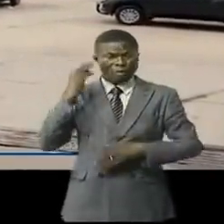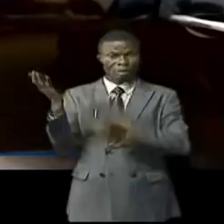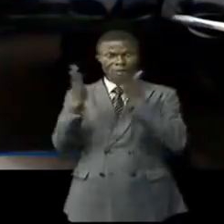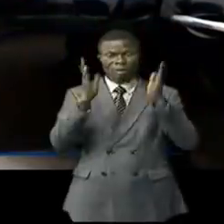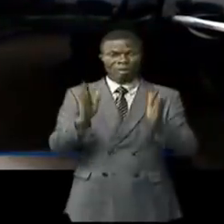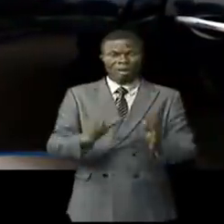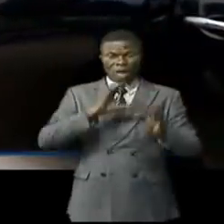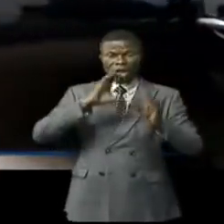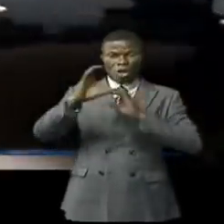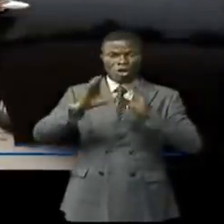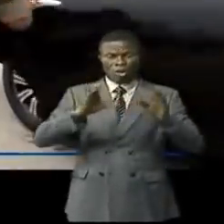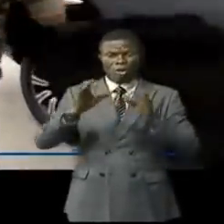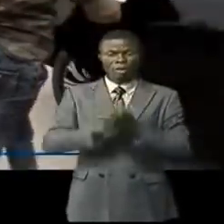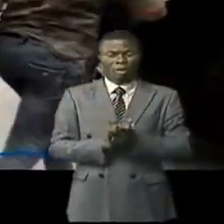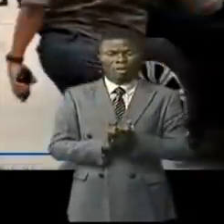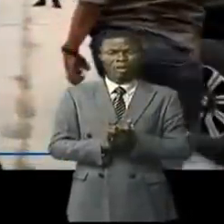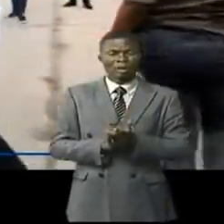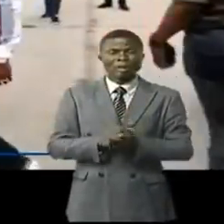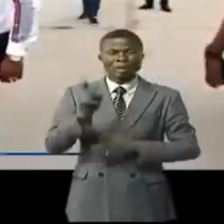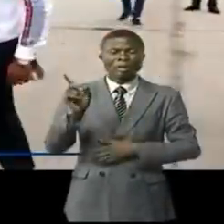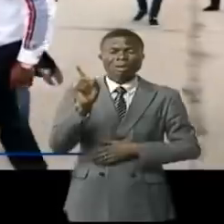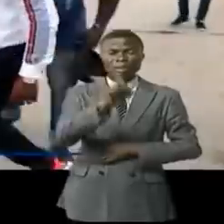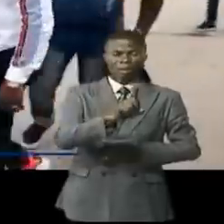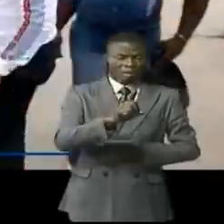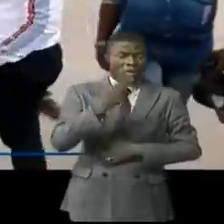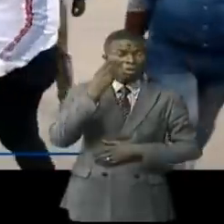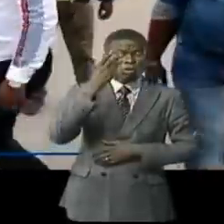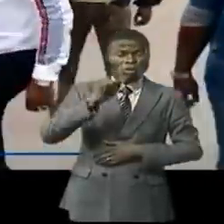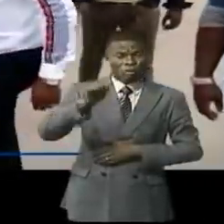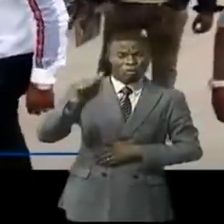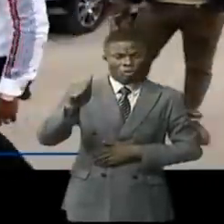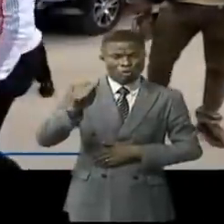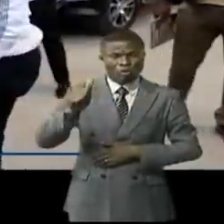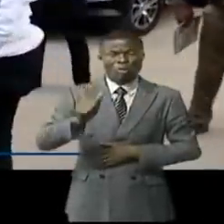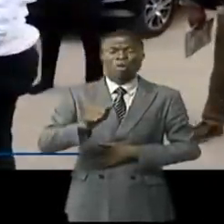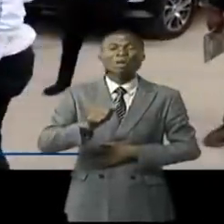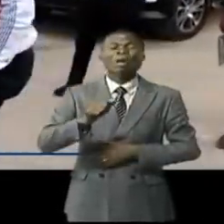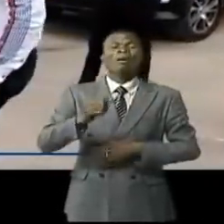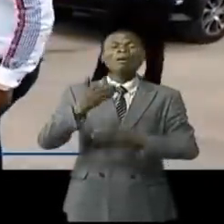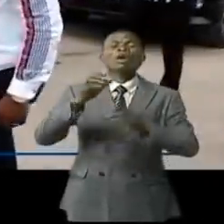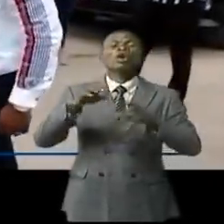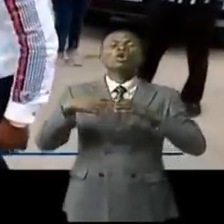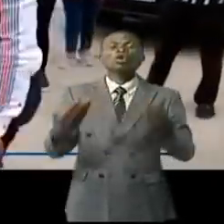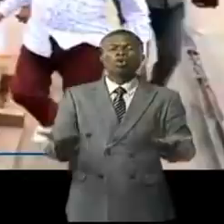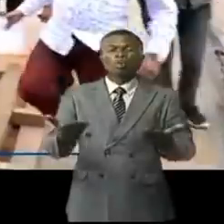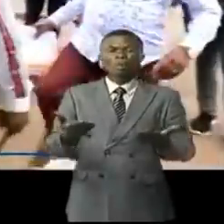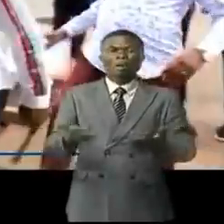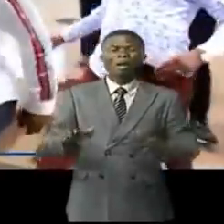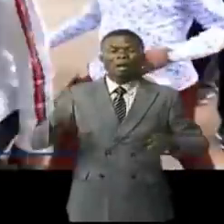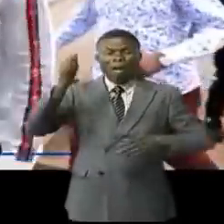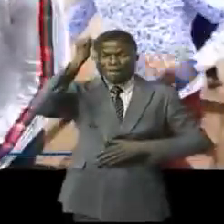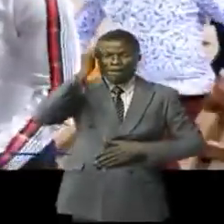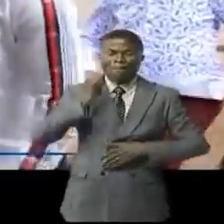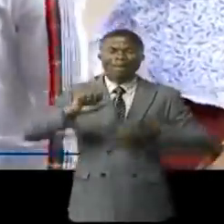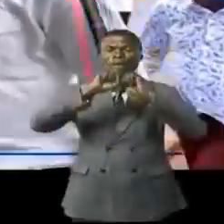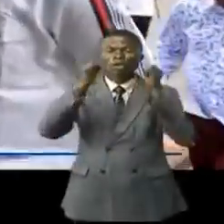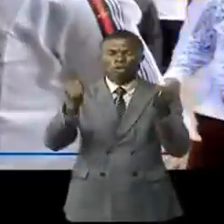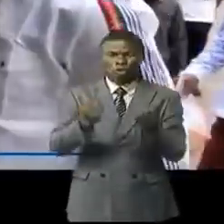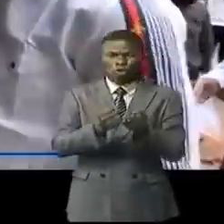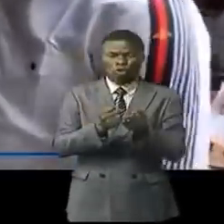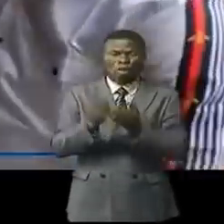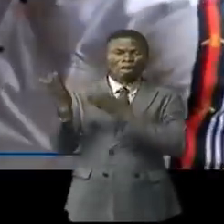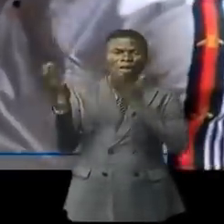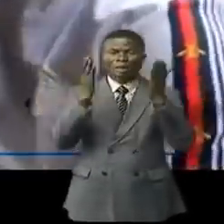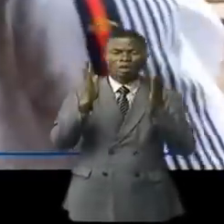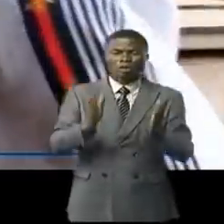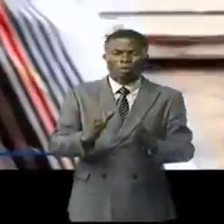Voies des Communications et des Enclavements est allé palper du doigt l'état réel dans lequel se trouve la flotte de la Société commerciale des Transports